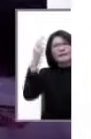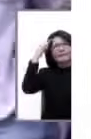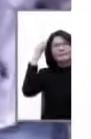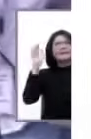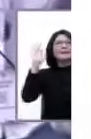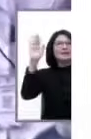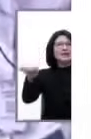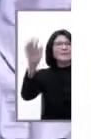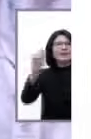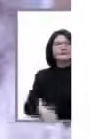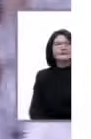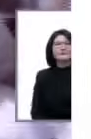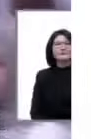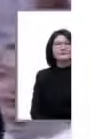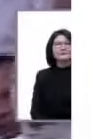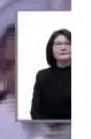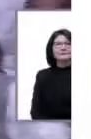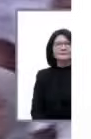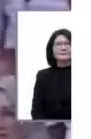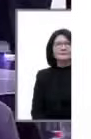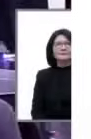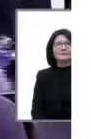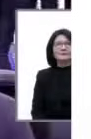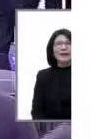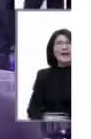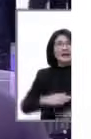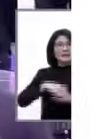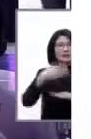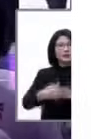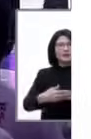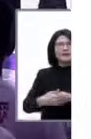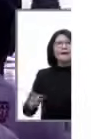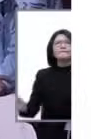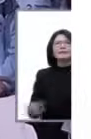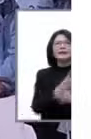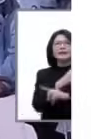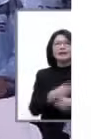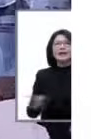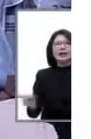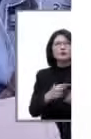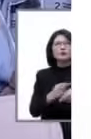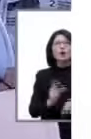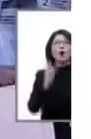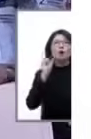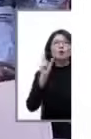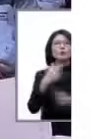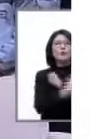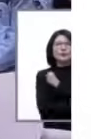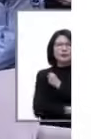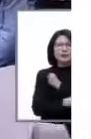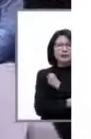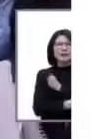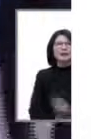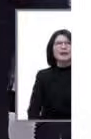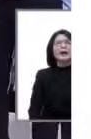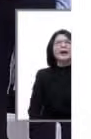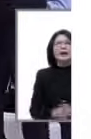baik misalnya itu akan menjadi perdebatan orang itu sendiri tetapi paling tidak ee menggunakan apa cara-cara dan strategi mencari